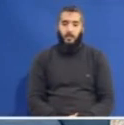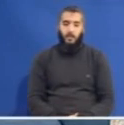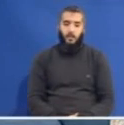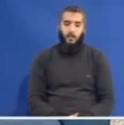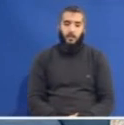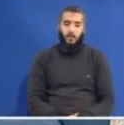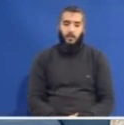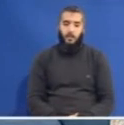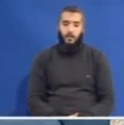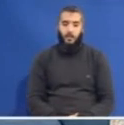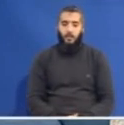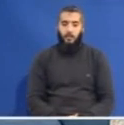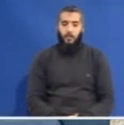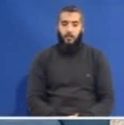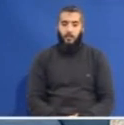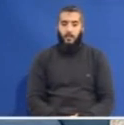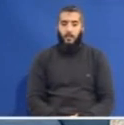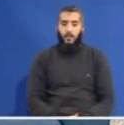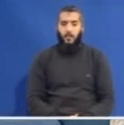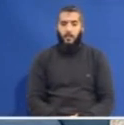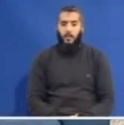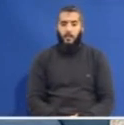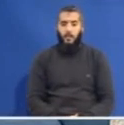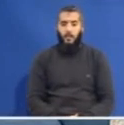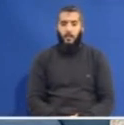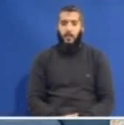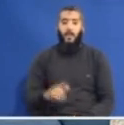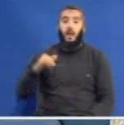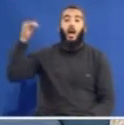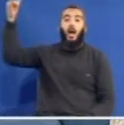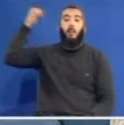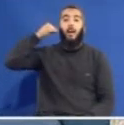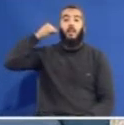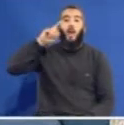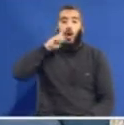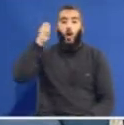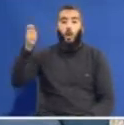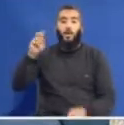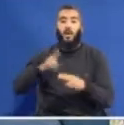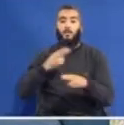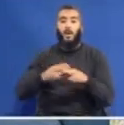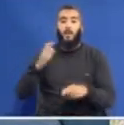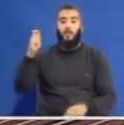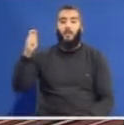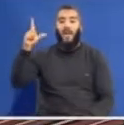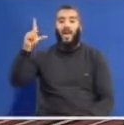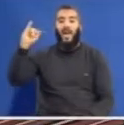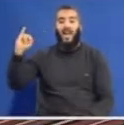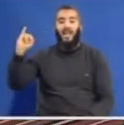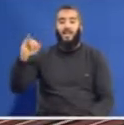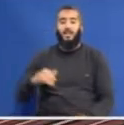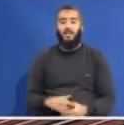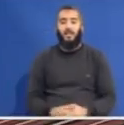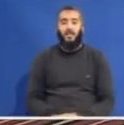أيوة، الله يبارك. مرحبا الشيخ. مرحبا سي علي. الله يسعدك. مرحبا سي